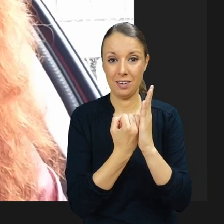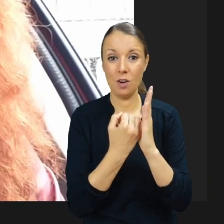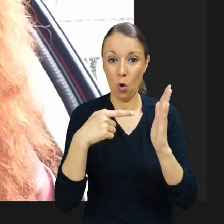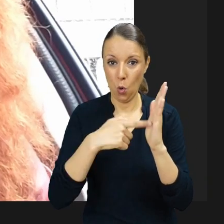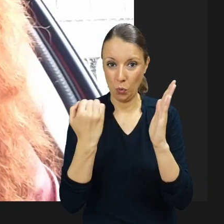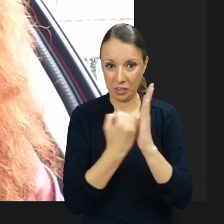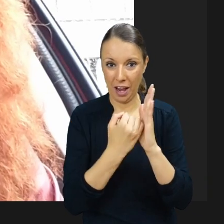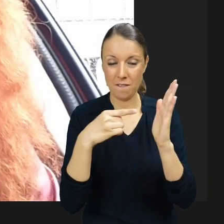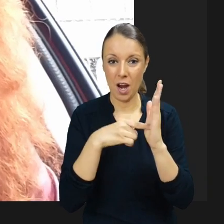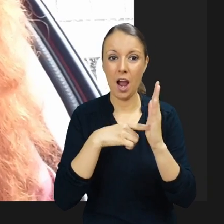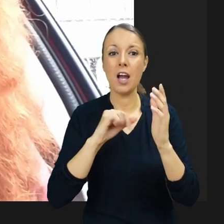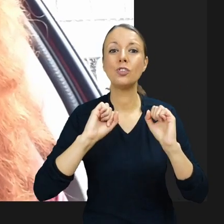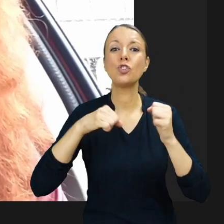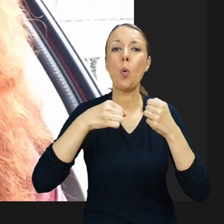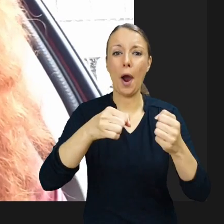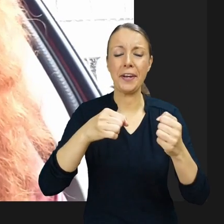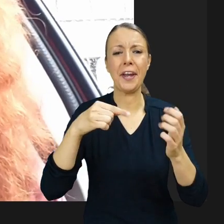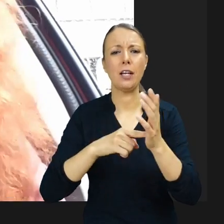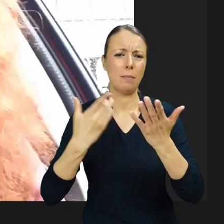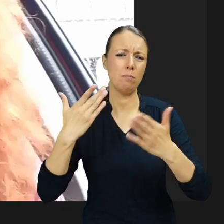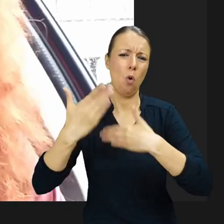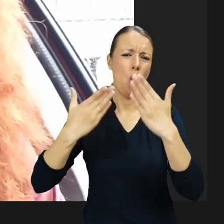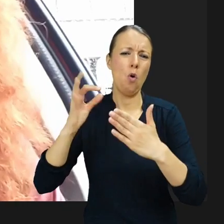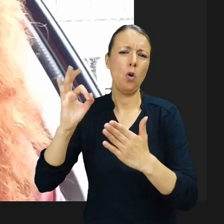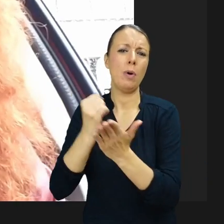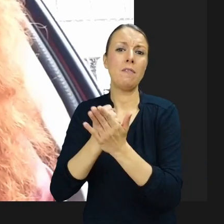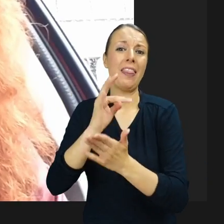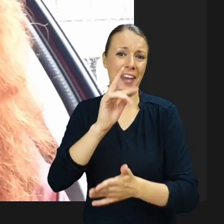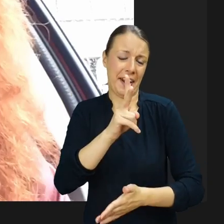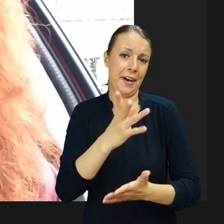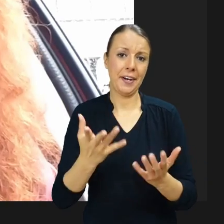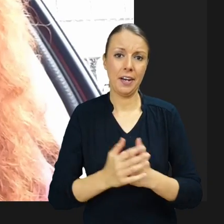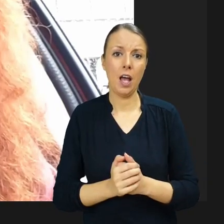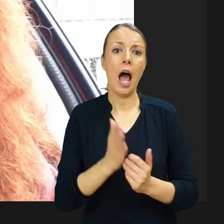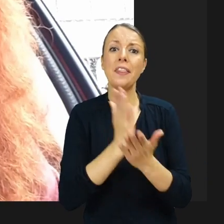i postępowaniu przed TK, czyli w trybie dostępu do akt.